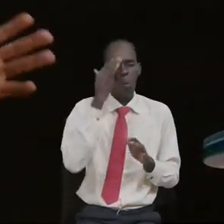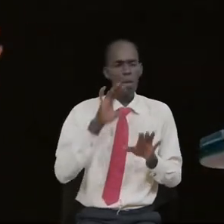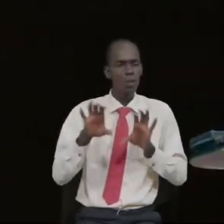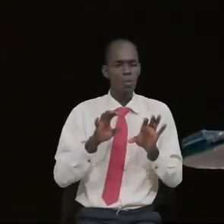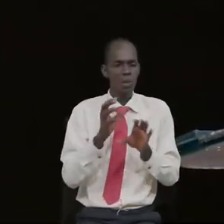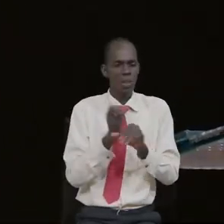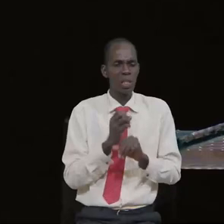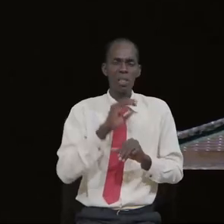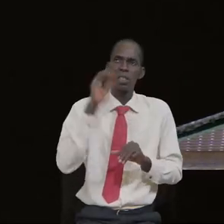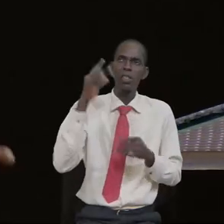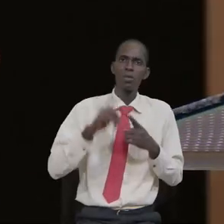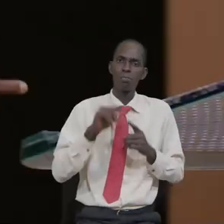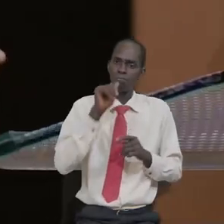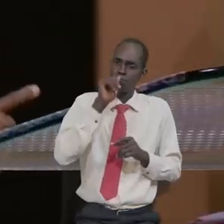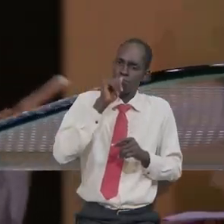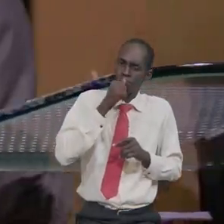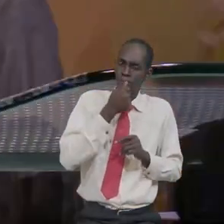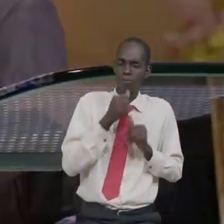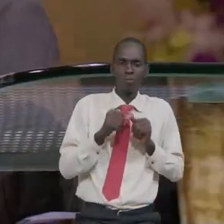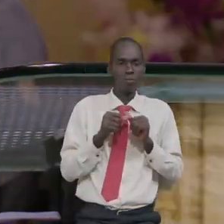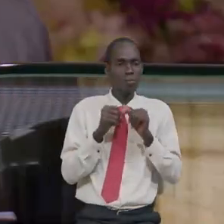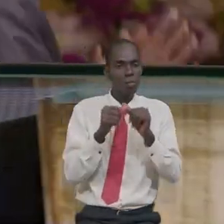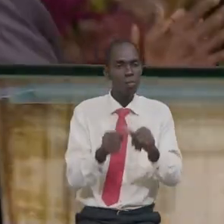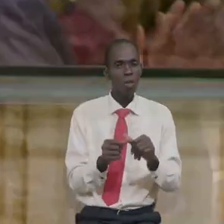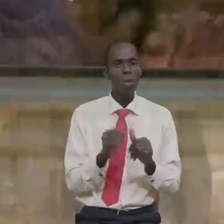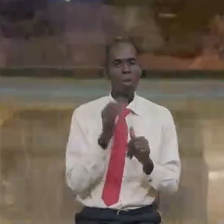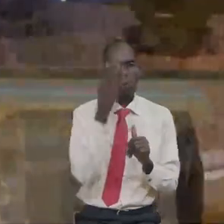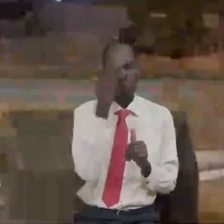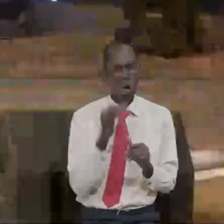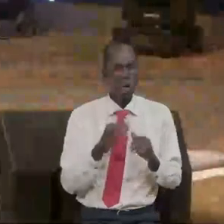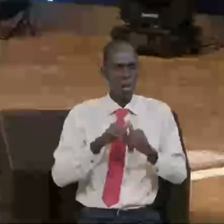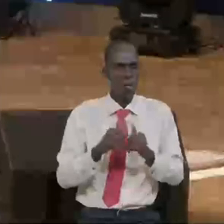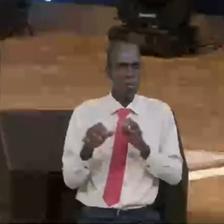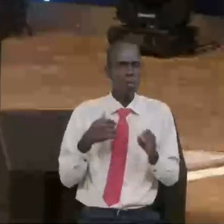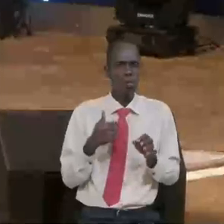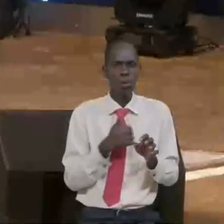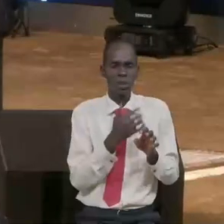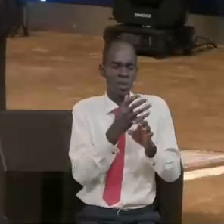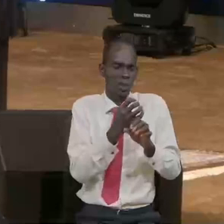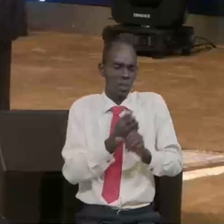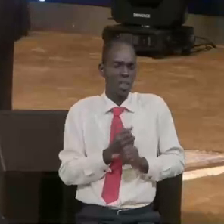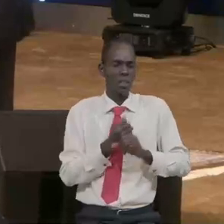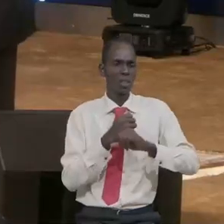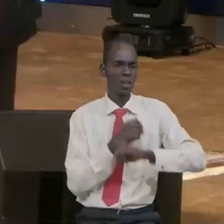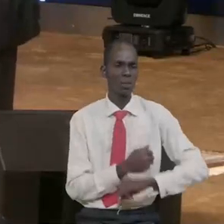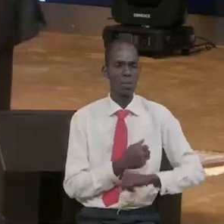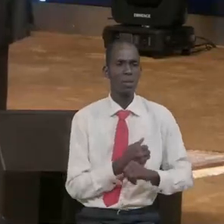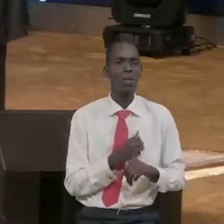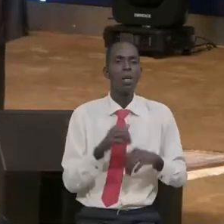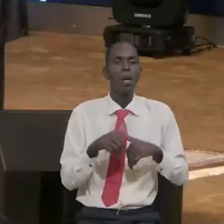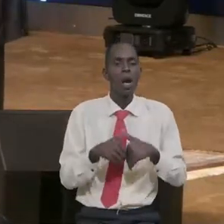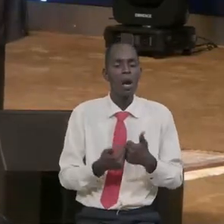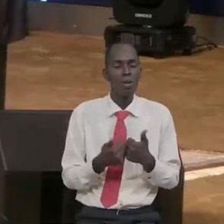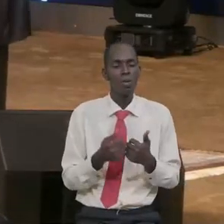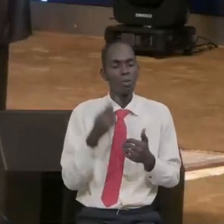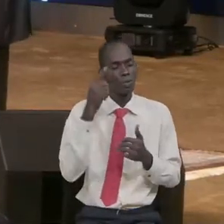persévérer? C'est pour cet objectif. Pourquoi sommes-nous délivrés des persécuteurs? C'est pour cet objectif. Pourquoi sommes-nous